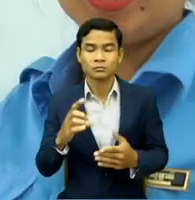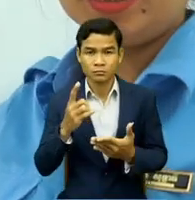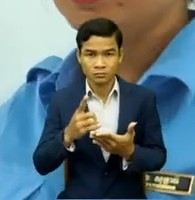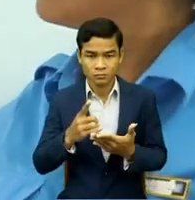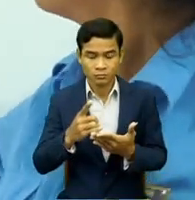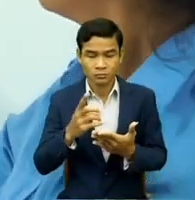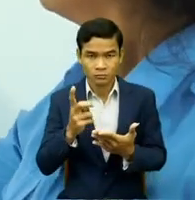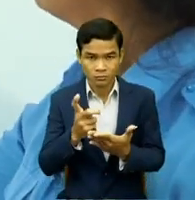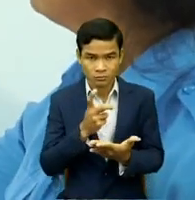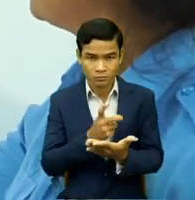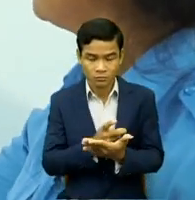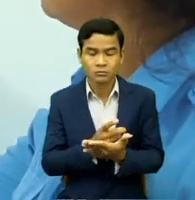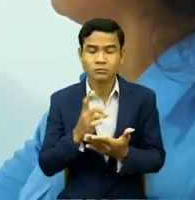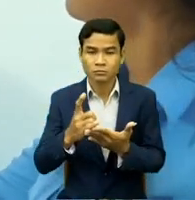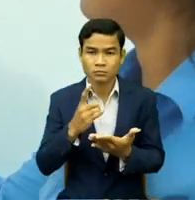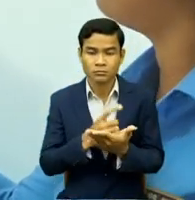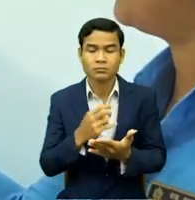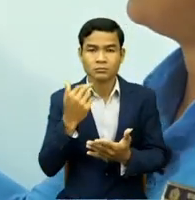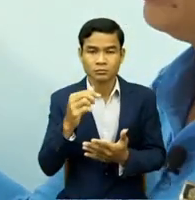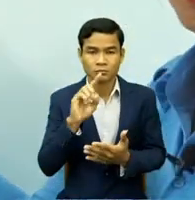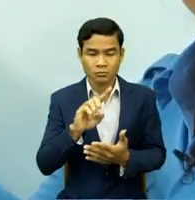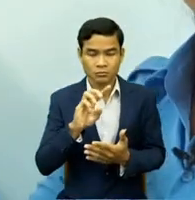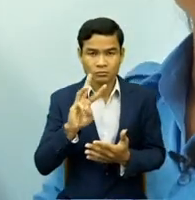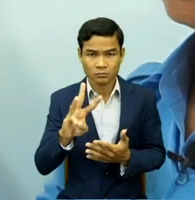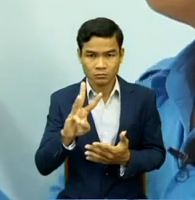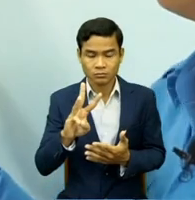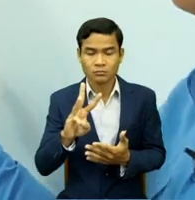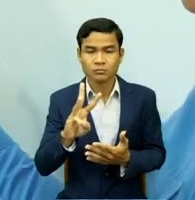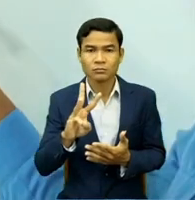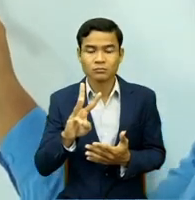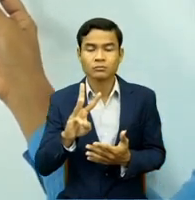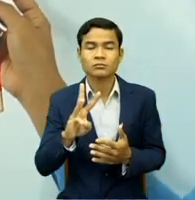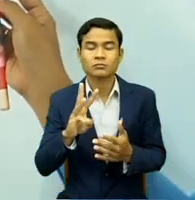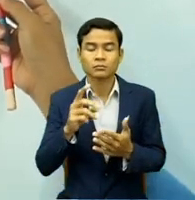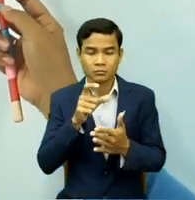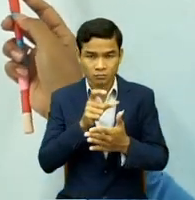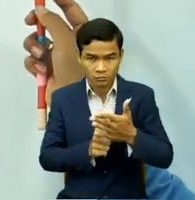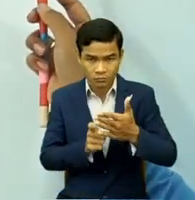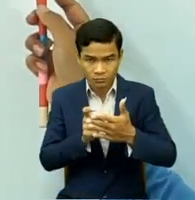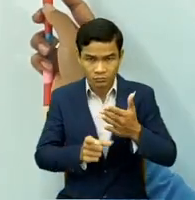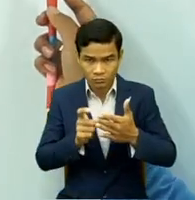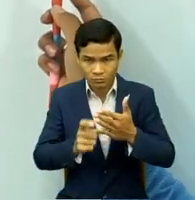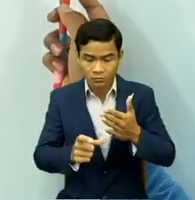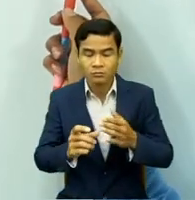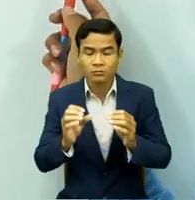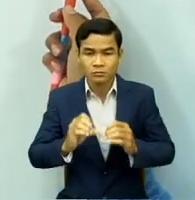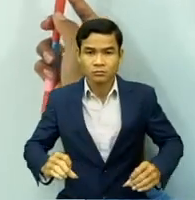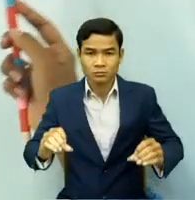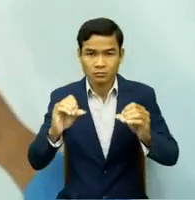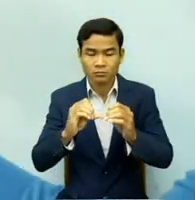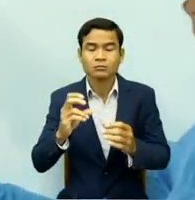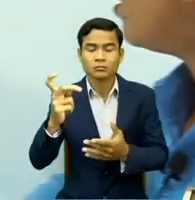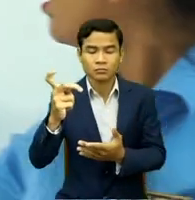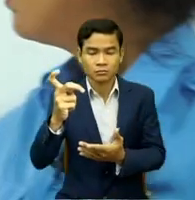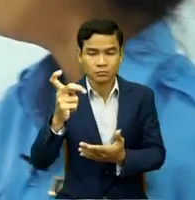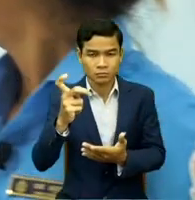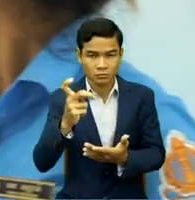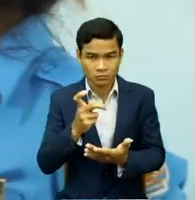គណិត វិទ្យា មេ រៀន ទី 13 ក្រាប រូបភាព លំនាំ គំរូ